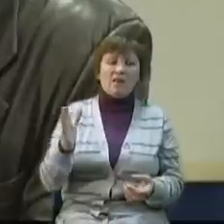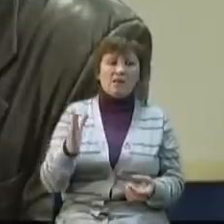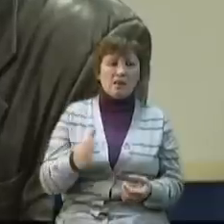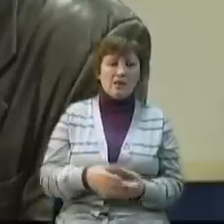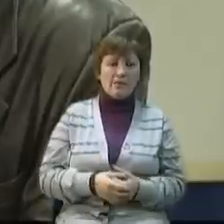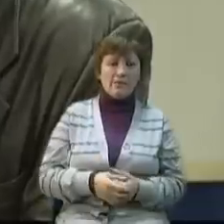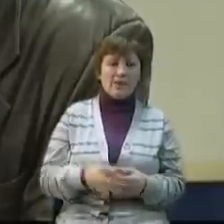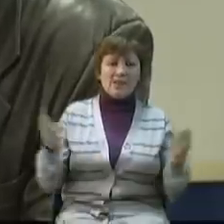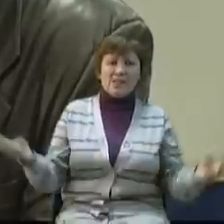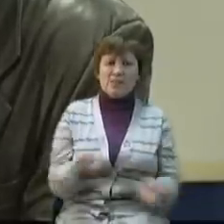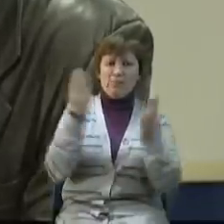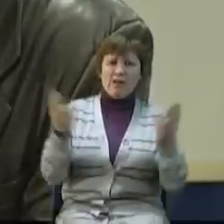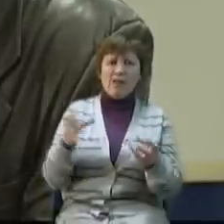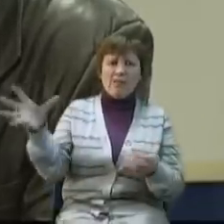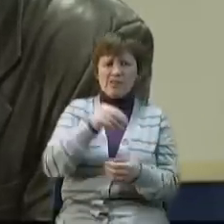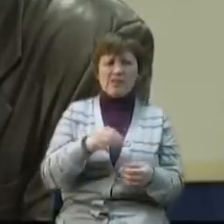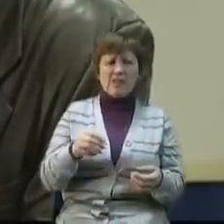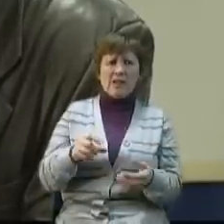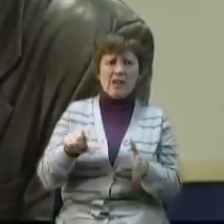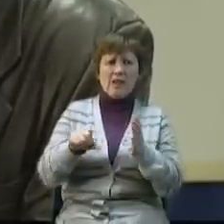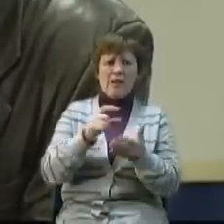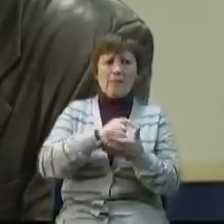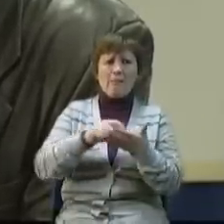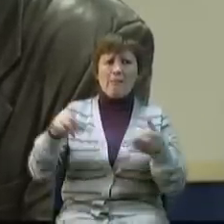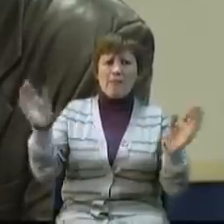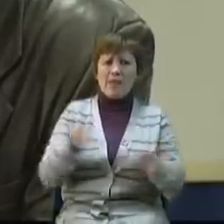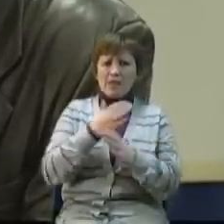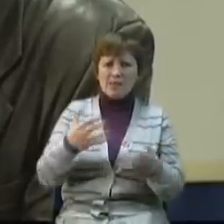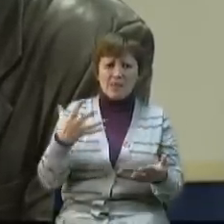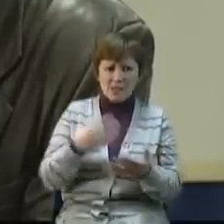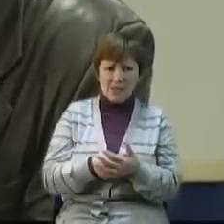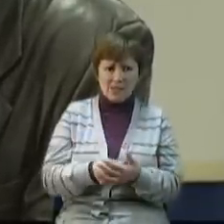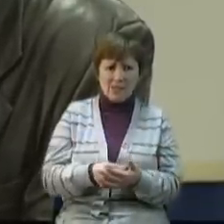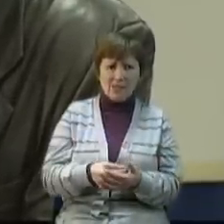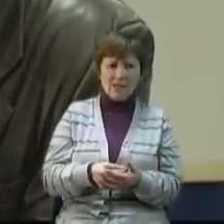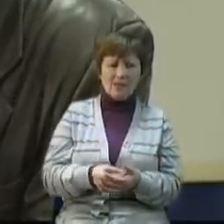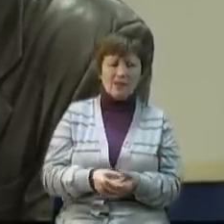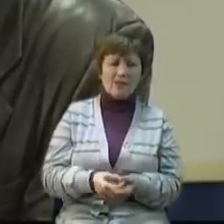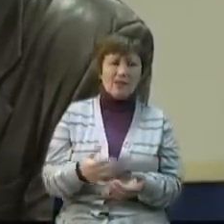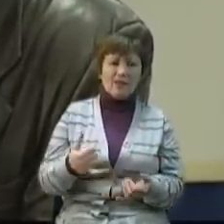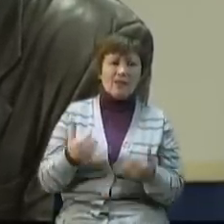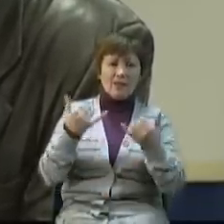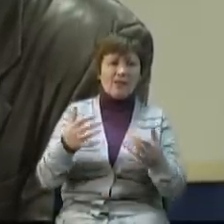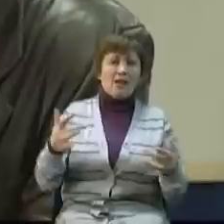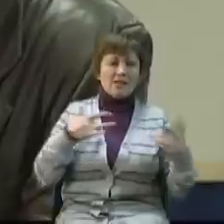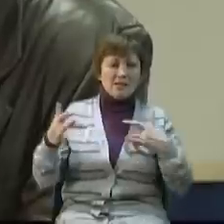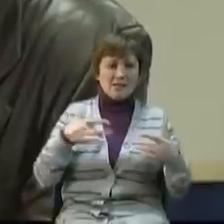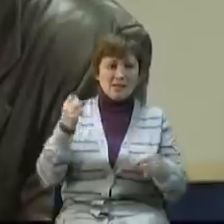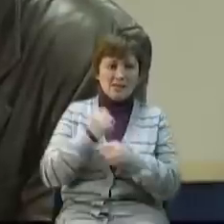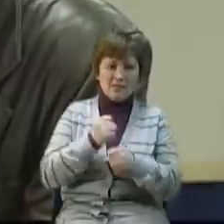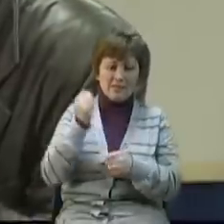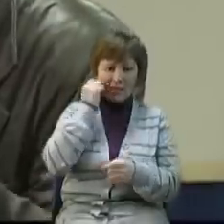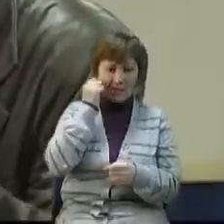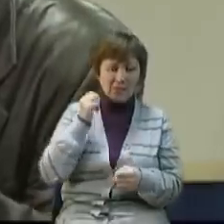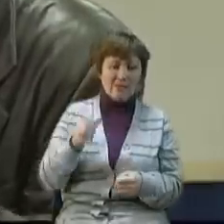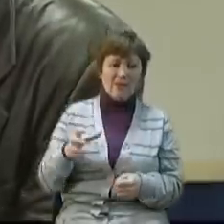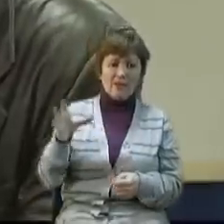Взял, спалил все свои песни, 280 песен, текстов штук 400, повесть в